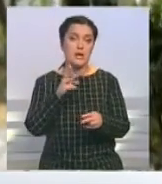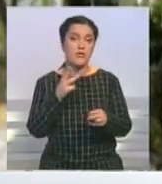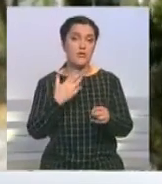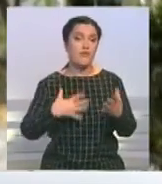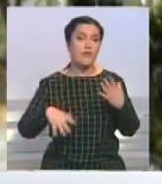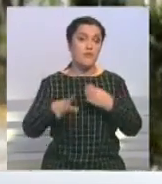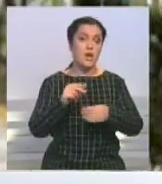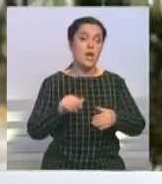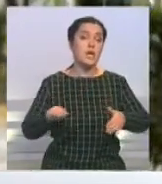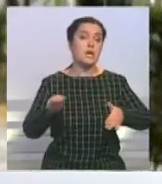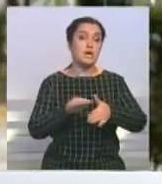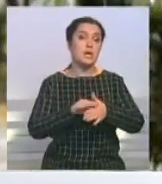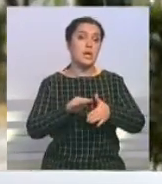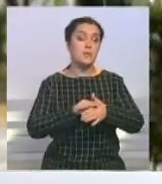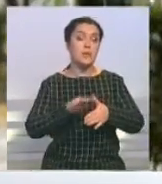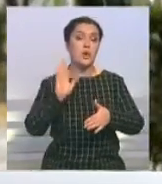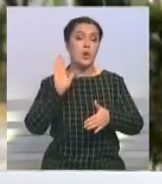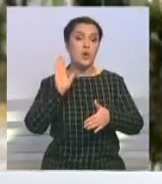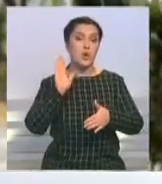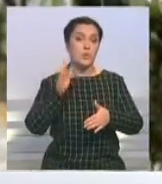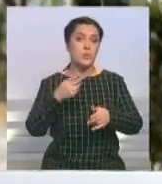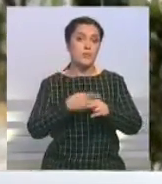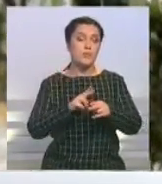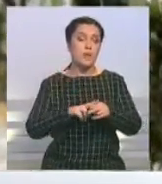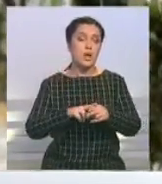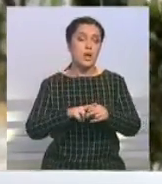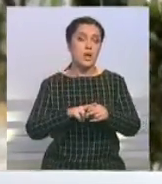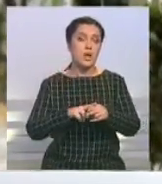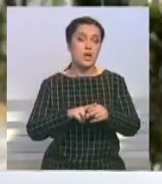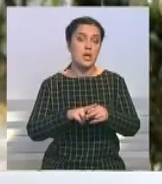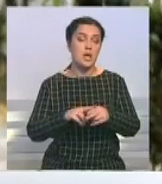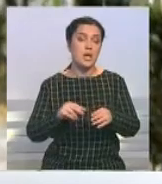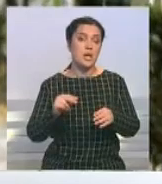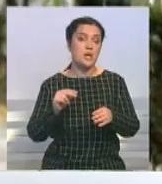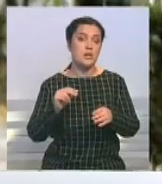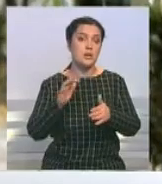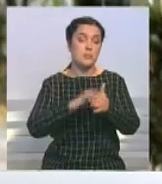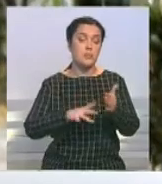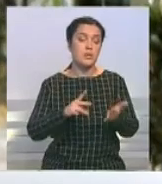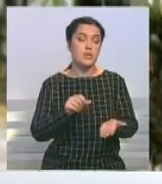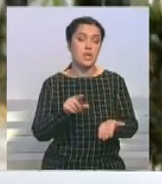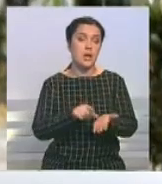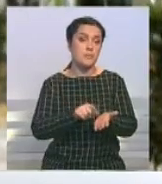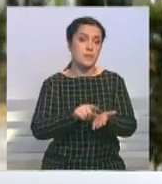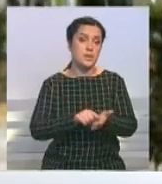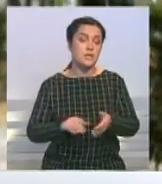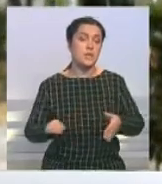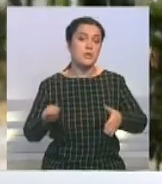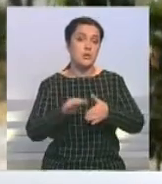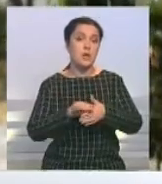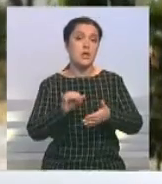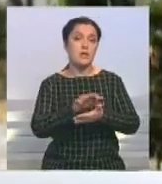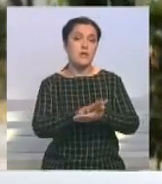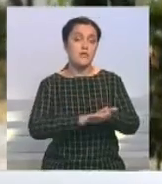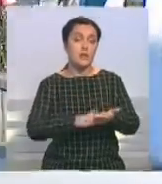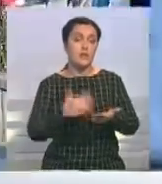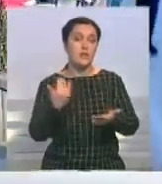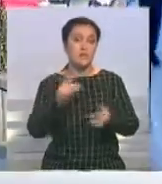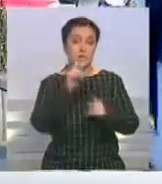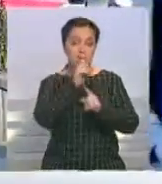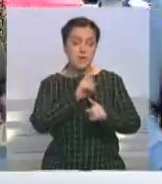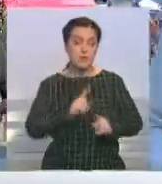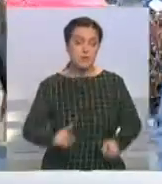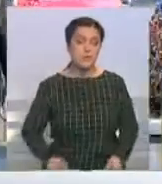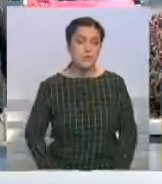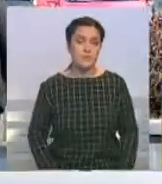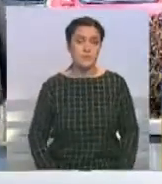эти накопления, которые будут, так сказать, копиться на пенсионные сбережения в дальнейшем, они, ну, их не будет.